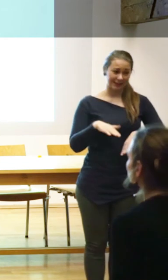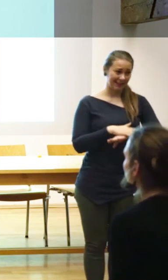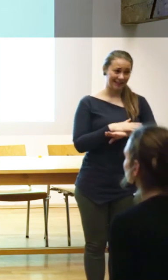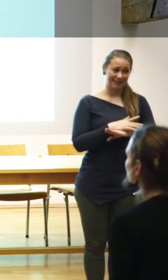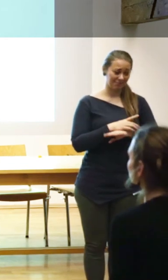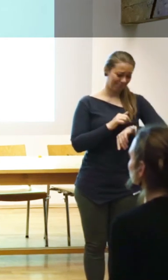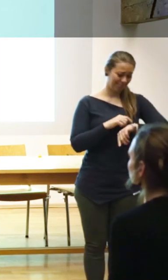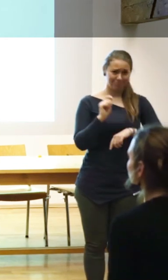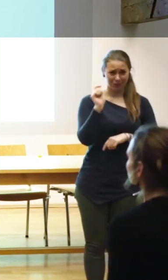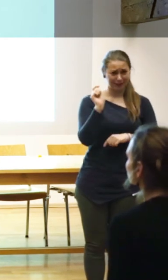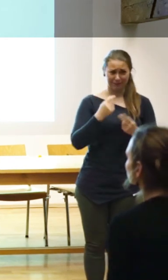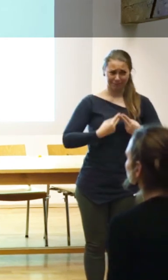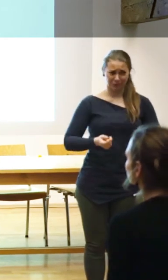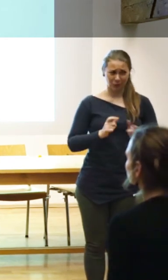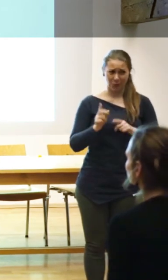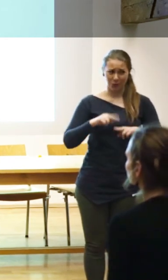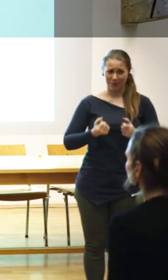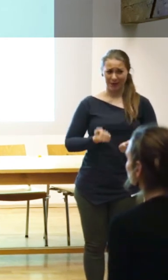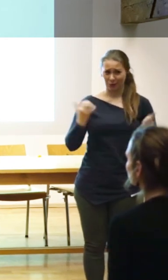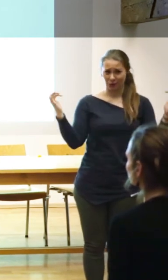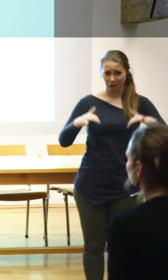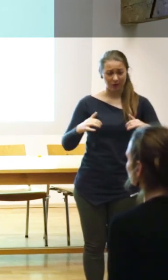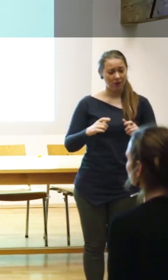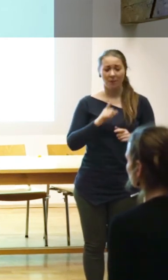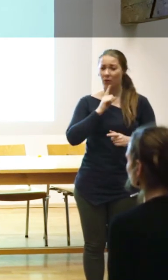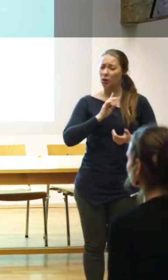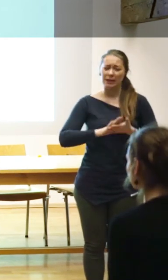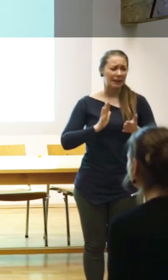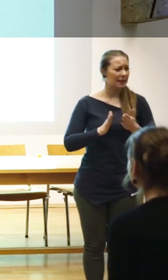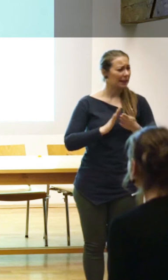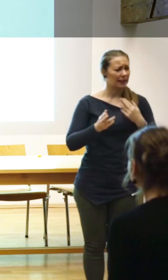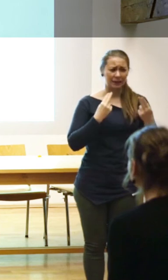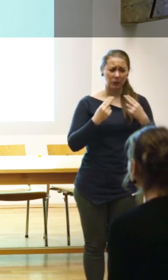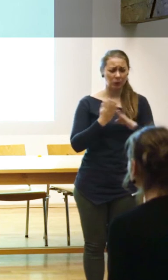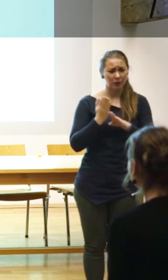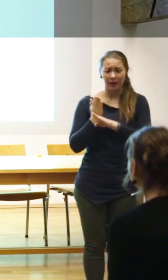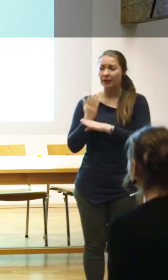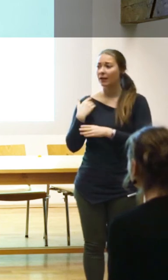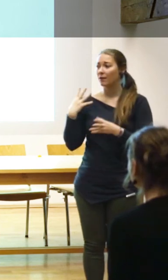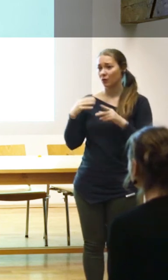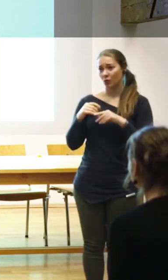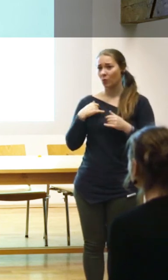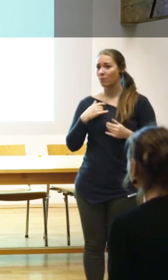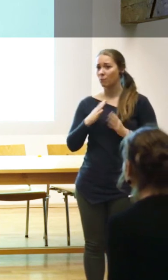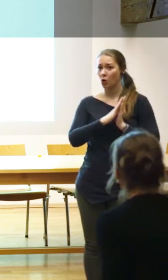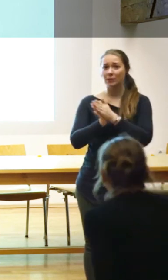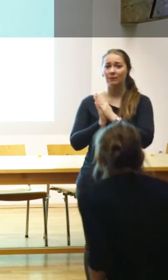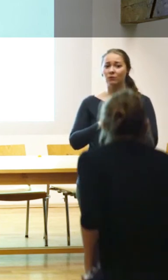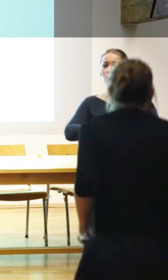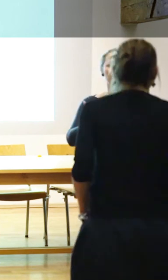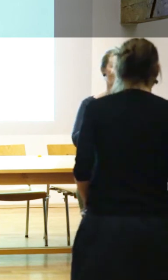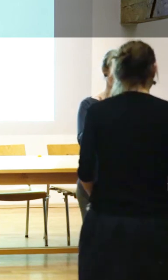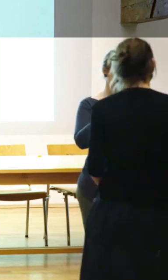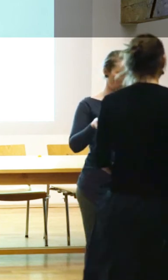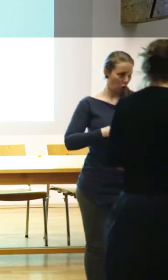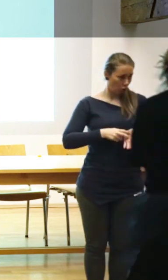nikdy nesejdem. Budem rychlou svižnou diskuzi, asi bych poprosila všechny, co tady mluvili, aby přišli